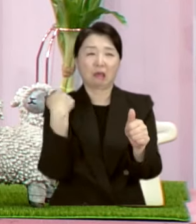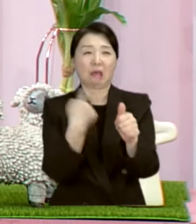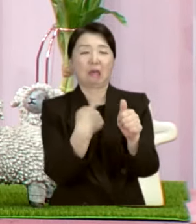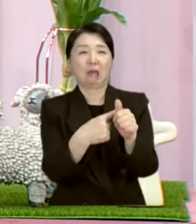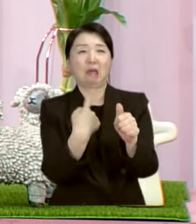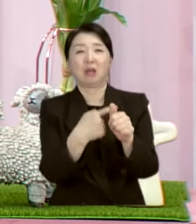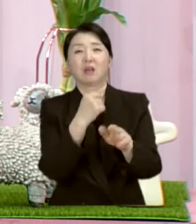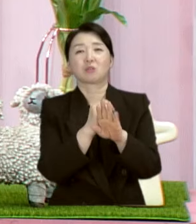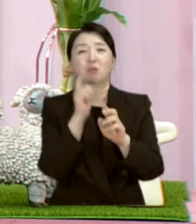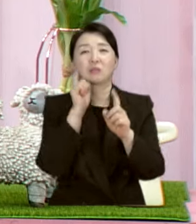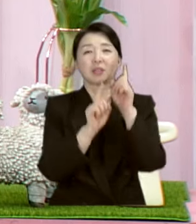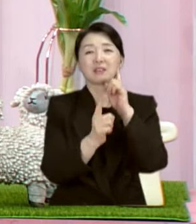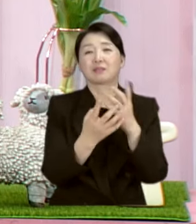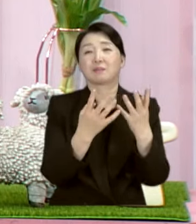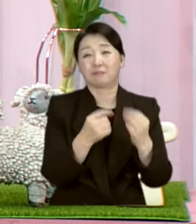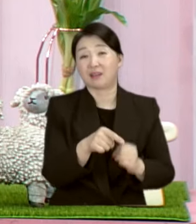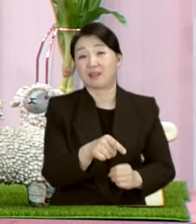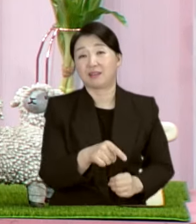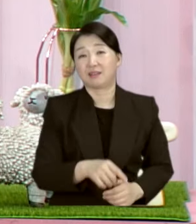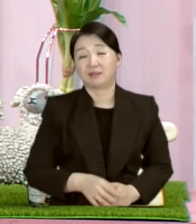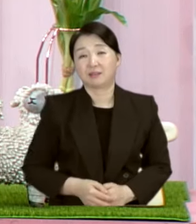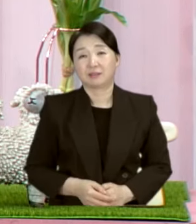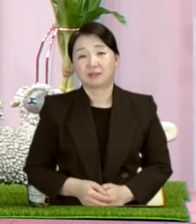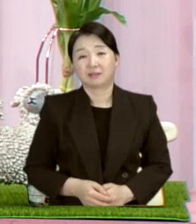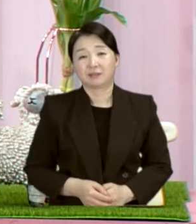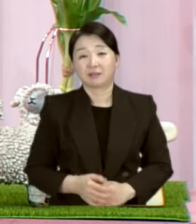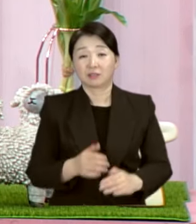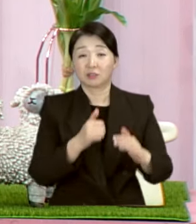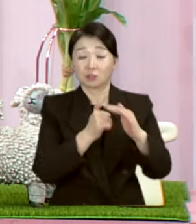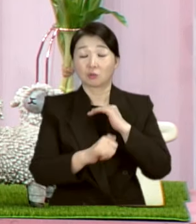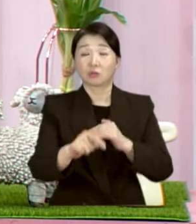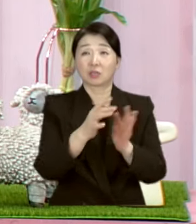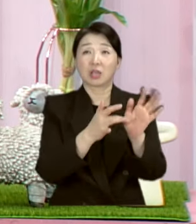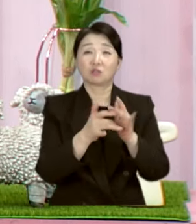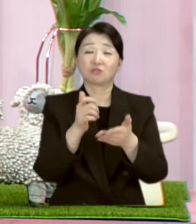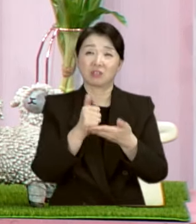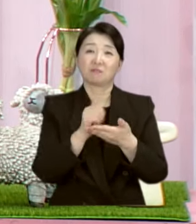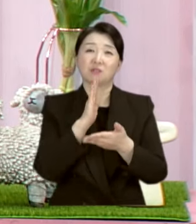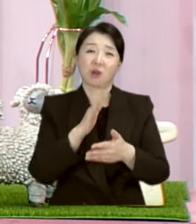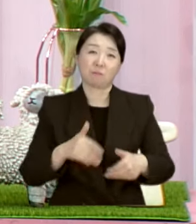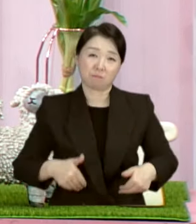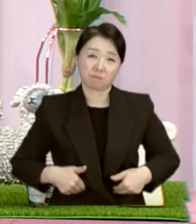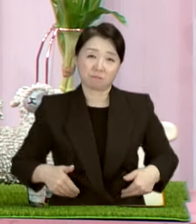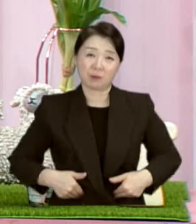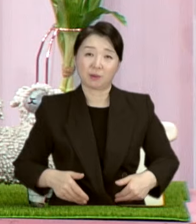등을 통해서 상처받는 친구들이 굉장히 많은데 네. 그 선수들에게 예수님이 정말